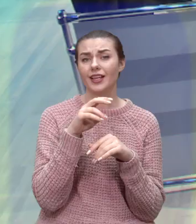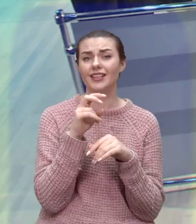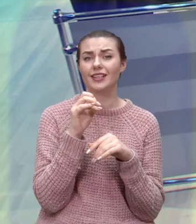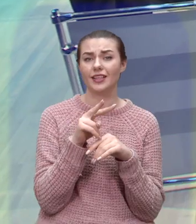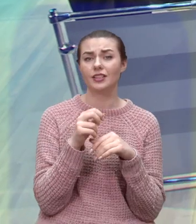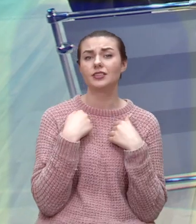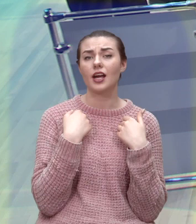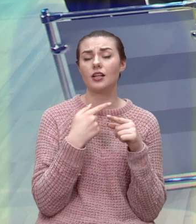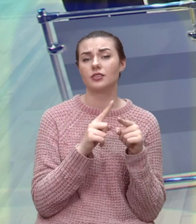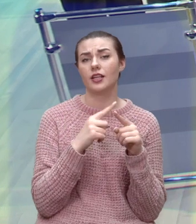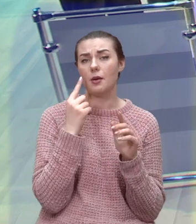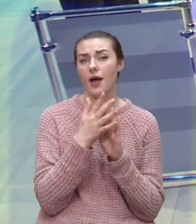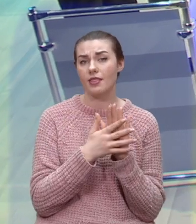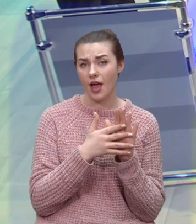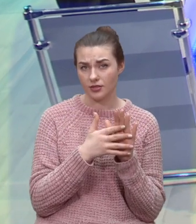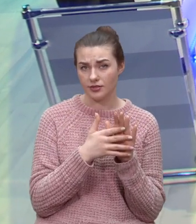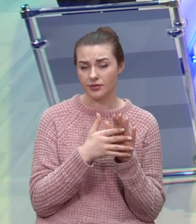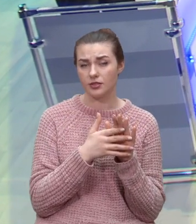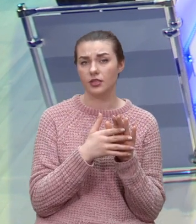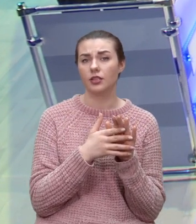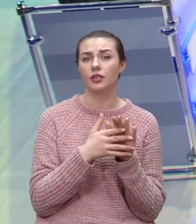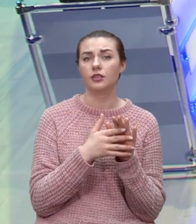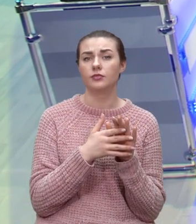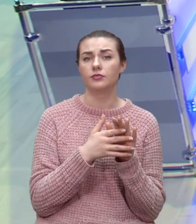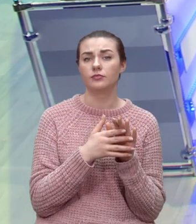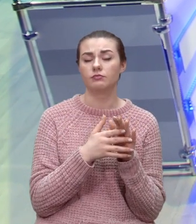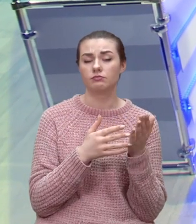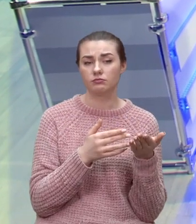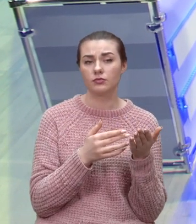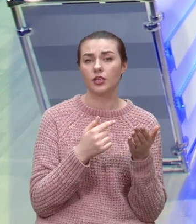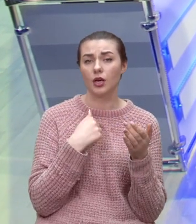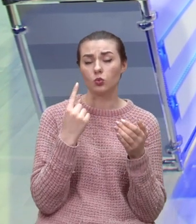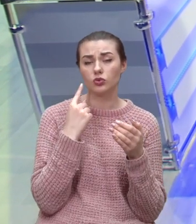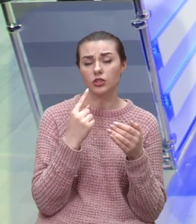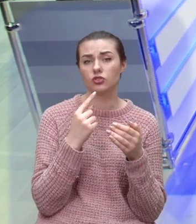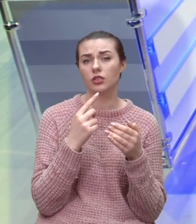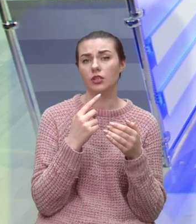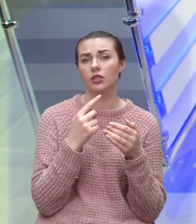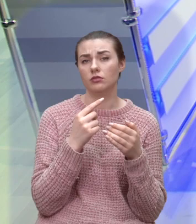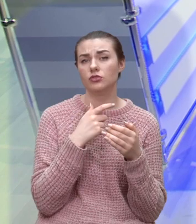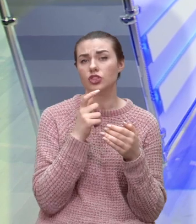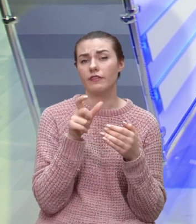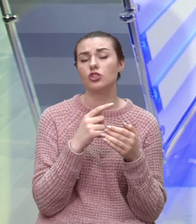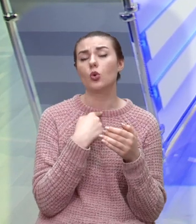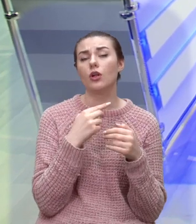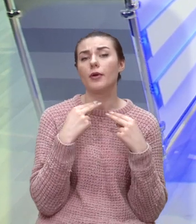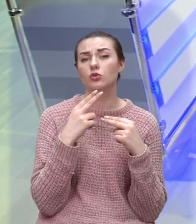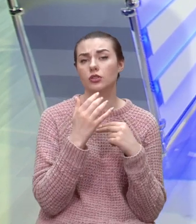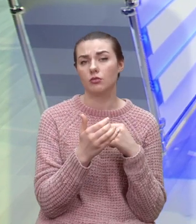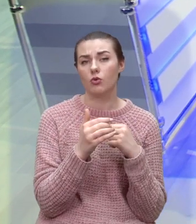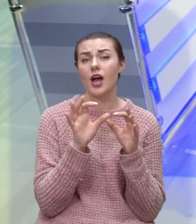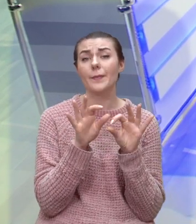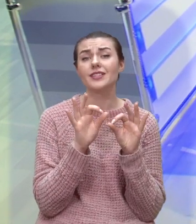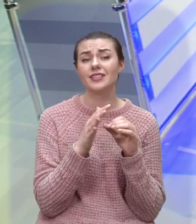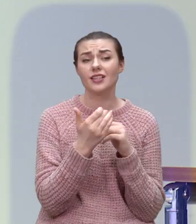данил как-то пытался это понять да да и тут же я услышал над водами лай человеческий голос обращен о